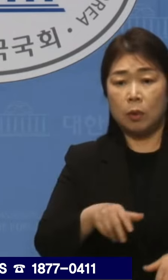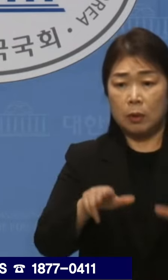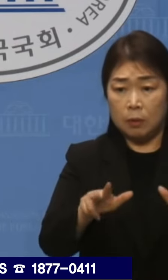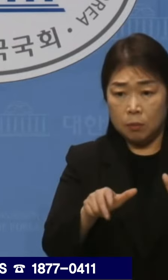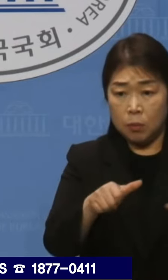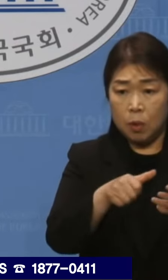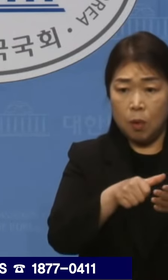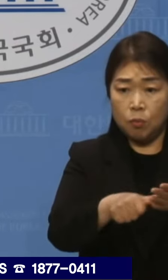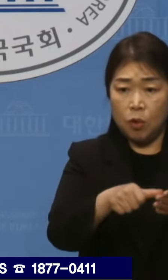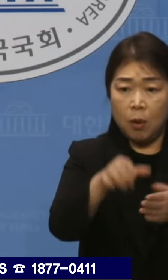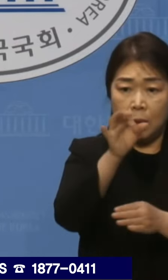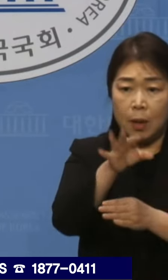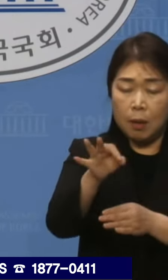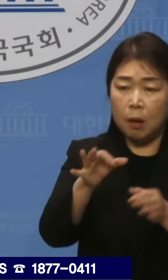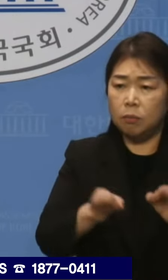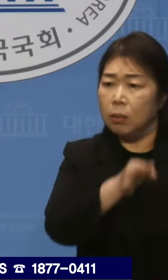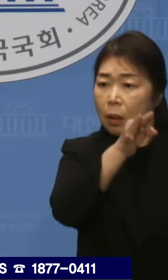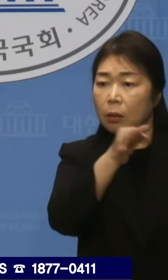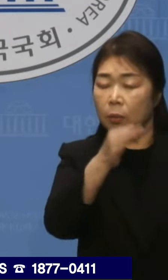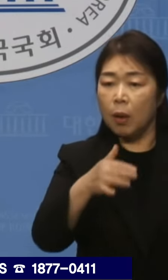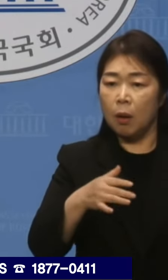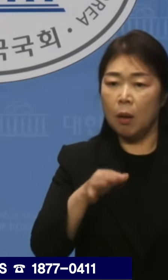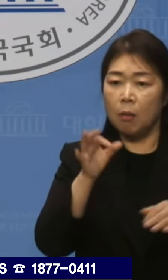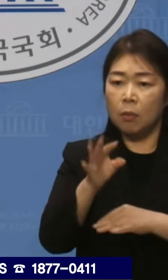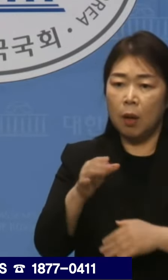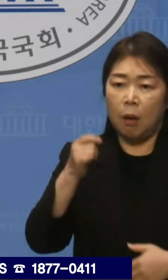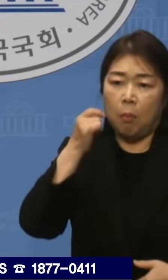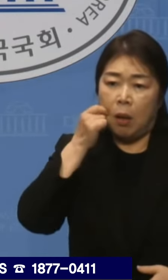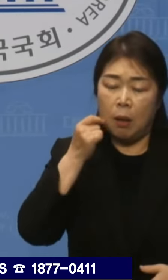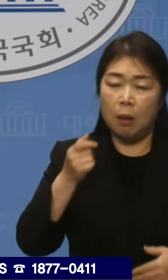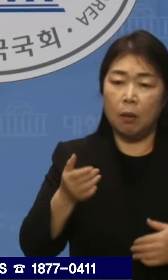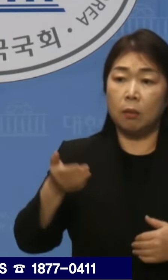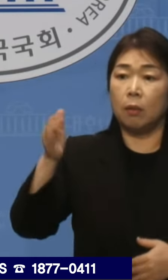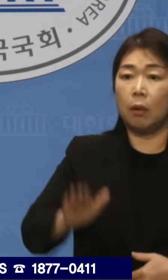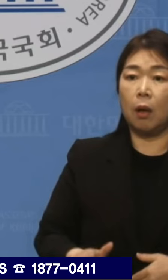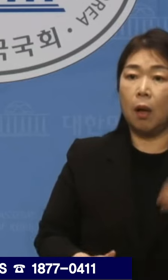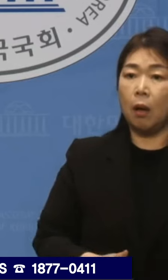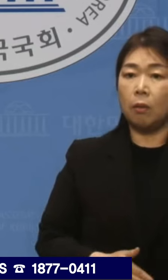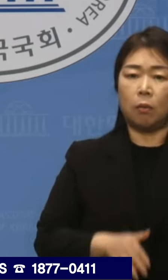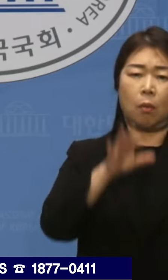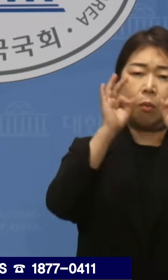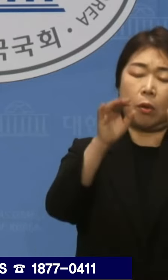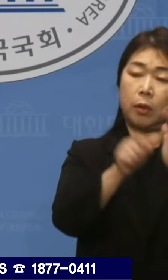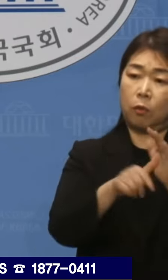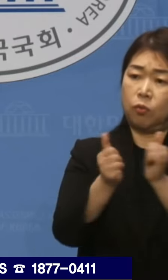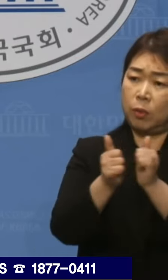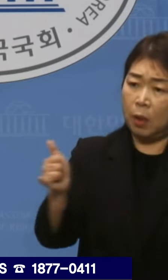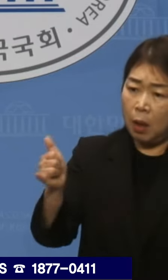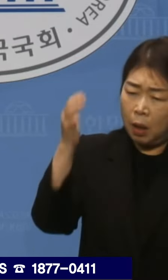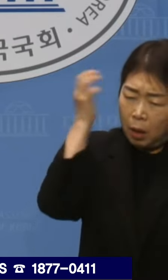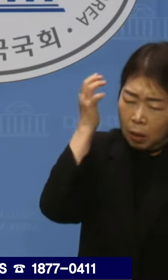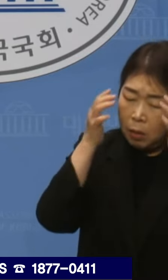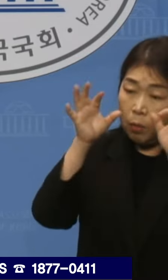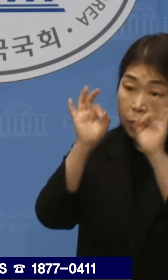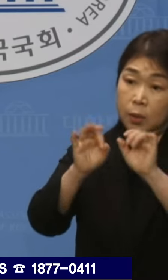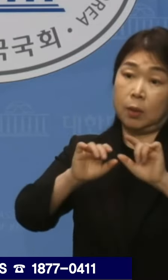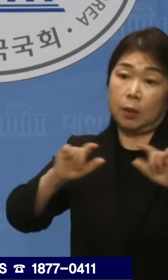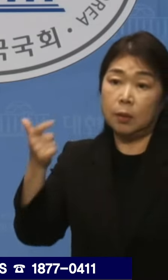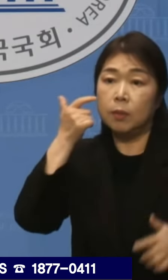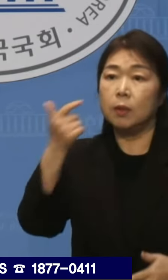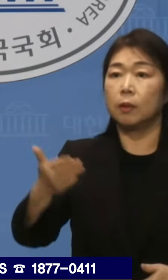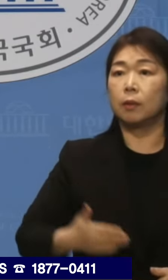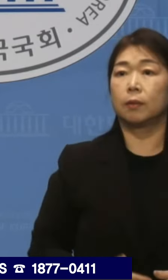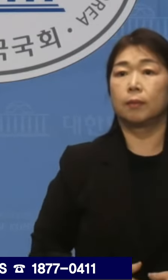서민들은 장보러 가기도 무서운데 대통령의 눈에는 국민의 고단한 민생은 보이지 않는